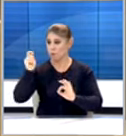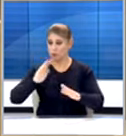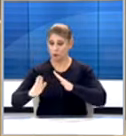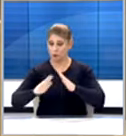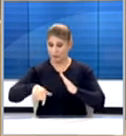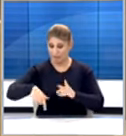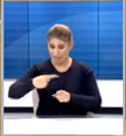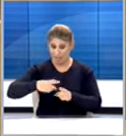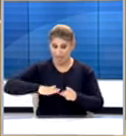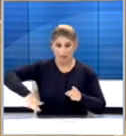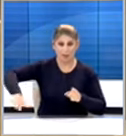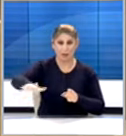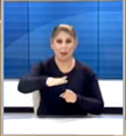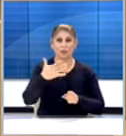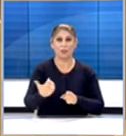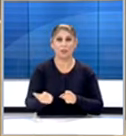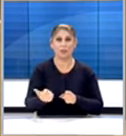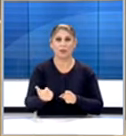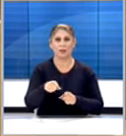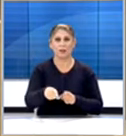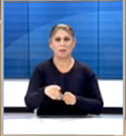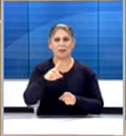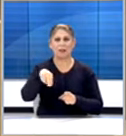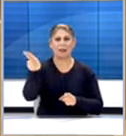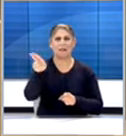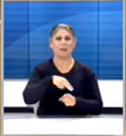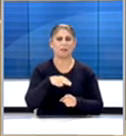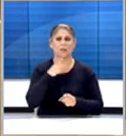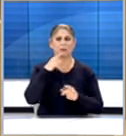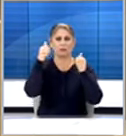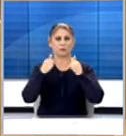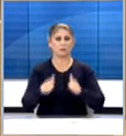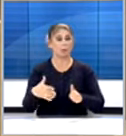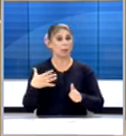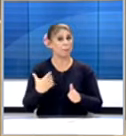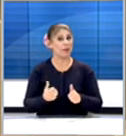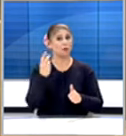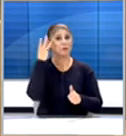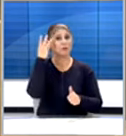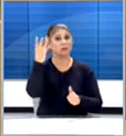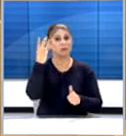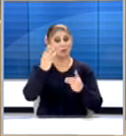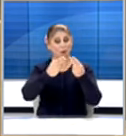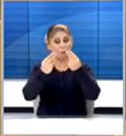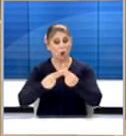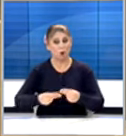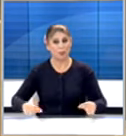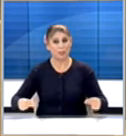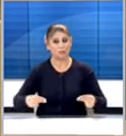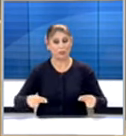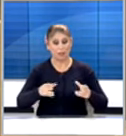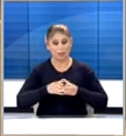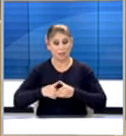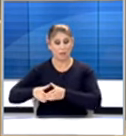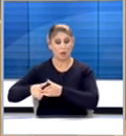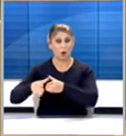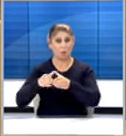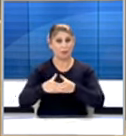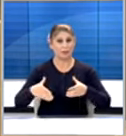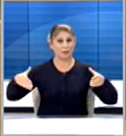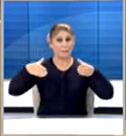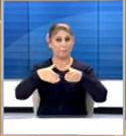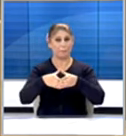άποψη, συνιστά μια ματαιωμένη εξαγγελία. Υπάρχουν τρία πορίσματα: της Διακομματικής Επιτροπής της Βουλής